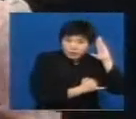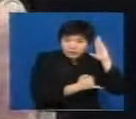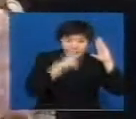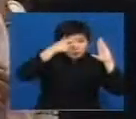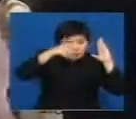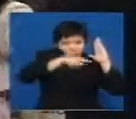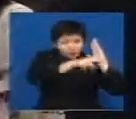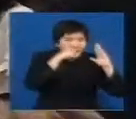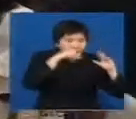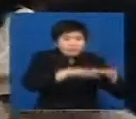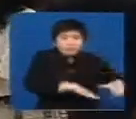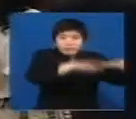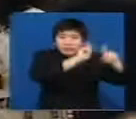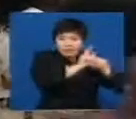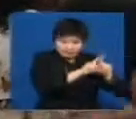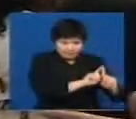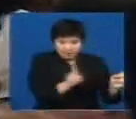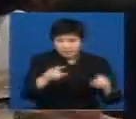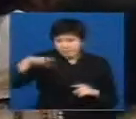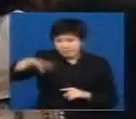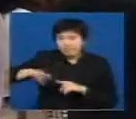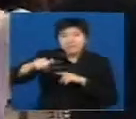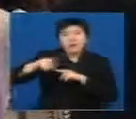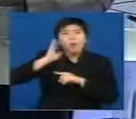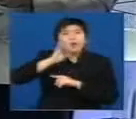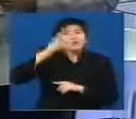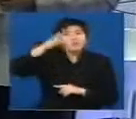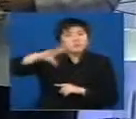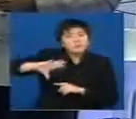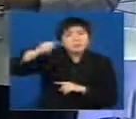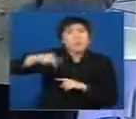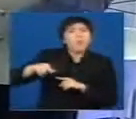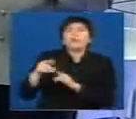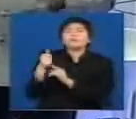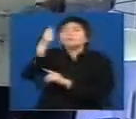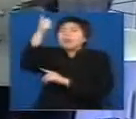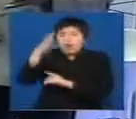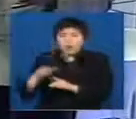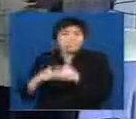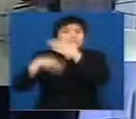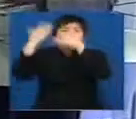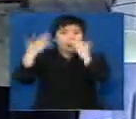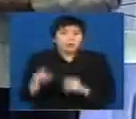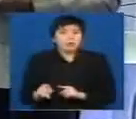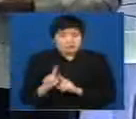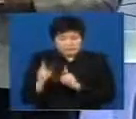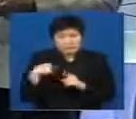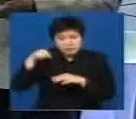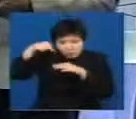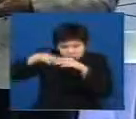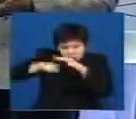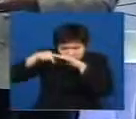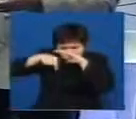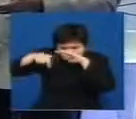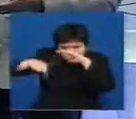ใช้คุณมาตรฐาน แต่คนนึกว่าในเมืองเนี่ยเจริญแล้วทิ้งเลยแต่ว่าในเมืองเนี่ยก็จะมีที่เดือดร้อนอยู่เยอะเพราะ